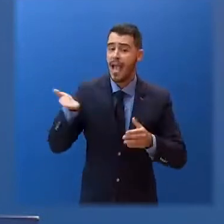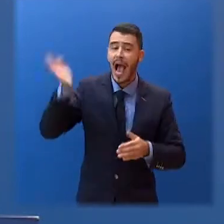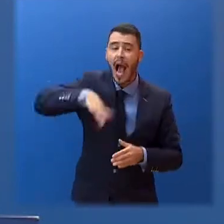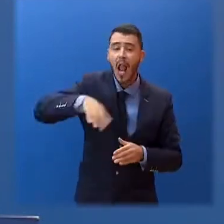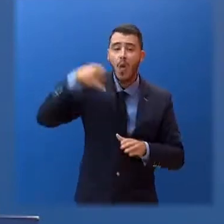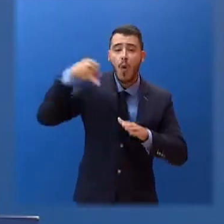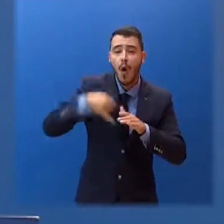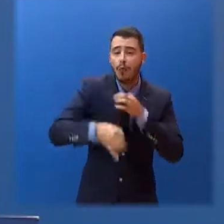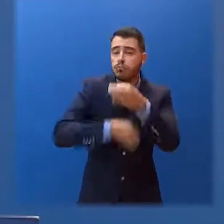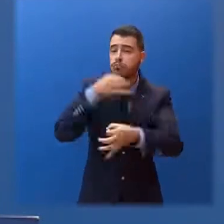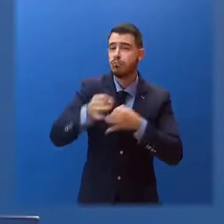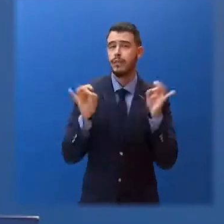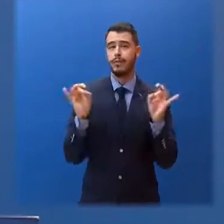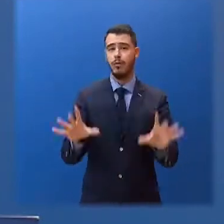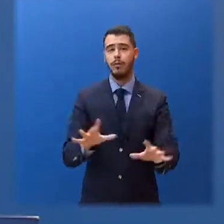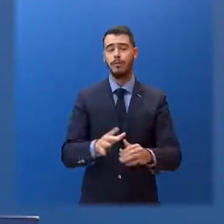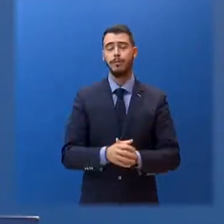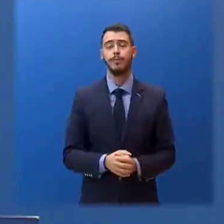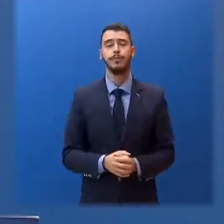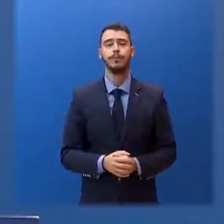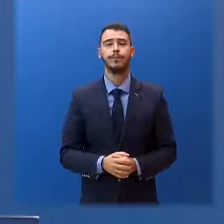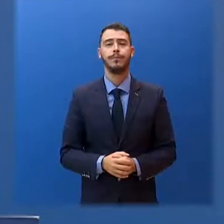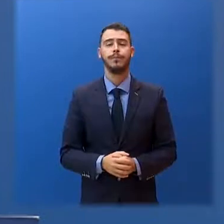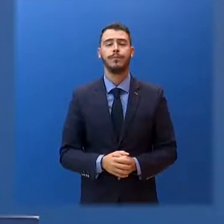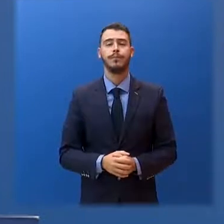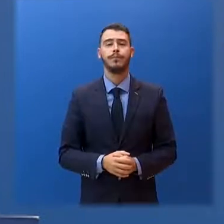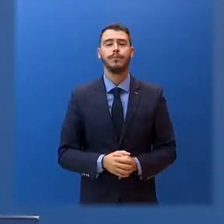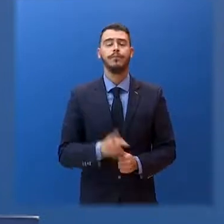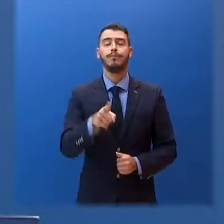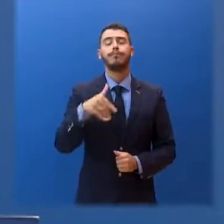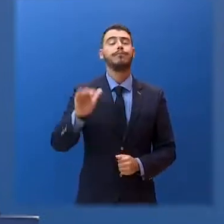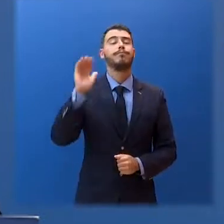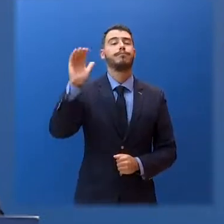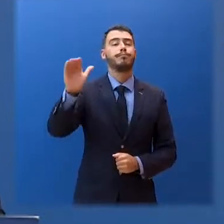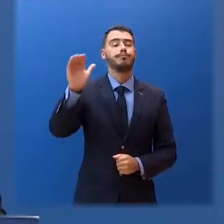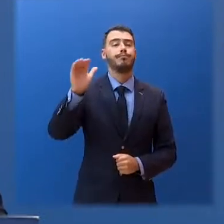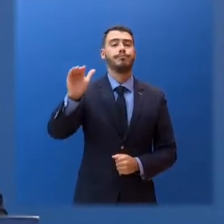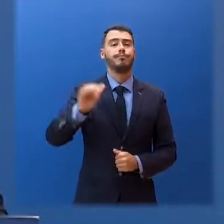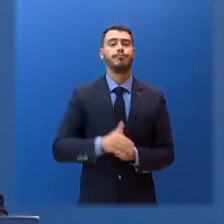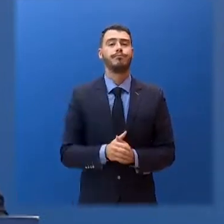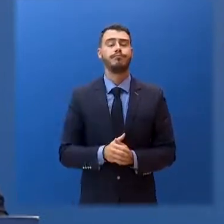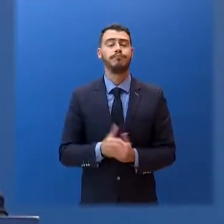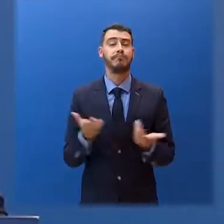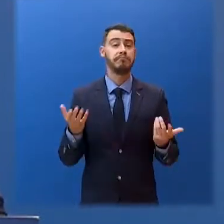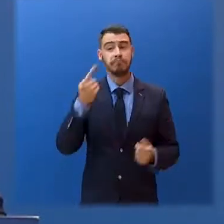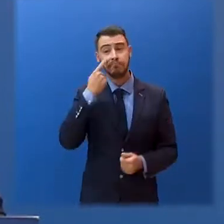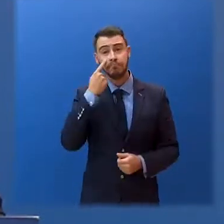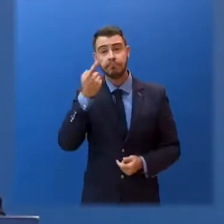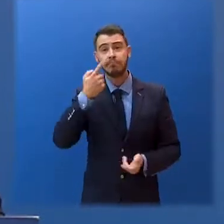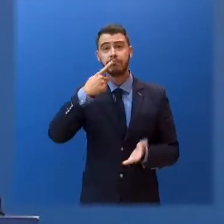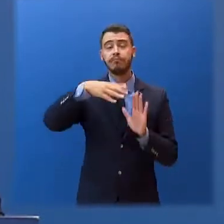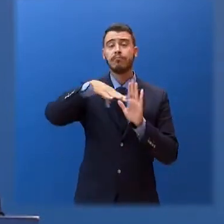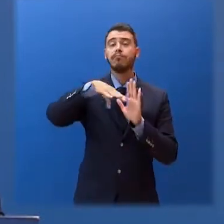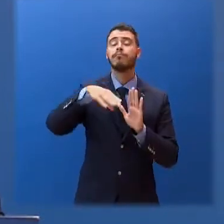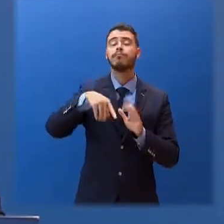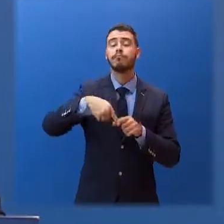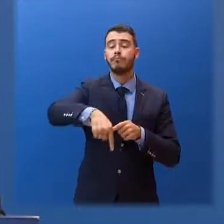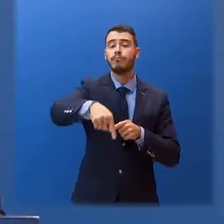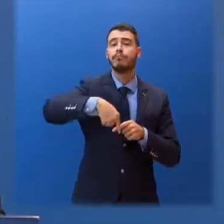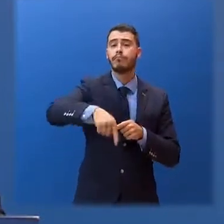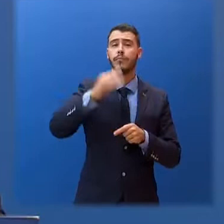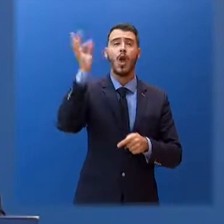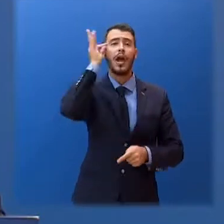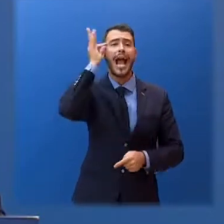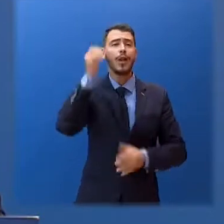τραπέζι. Παρακαλώ, κυρία Μπόλα. Θα μπορούσαμε να έχουμε ένα πιο αναλυτικό πλαίσιο για τη συνάντηση του Πρωθυπουργού με τον